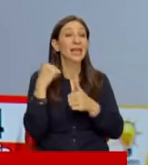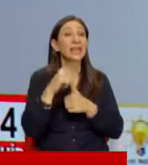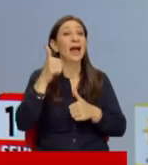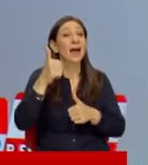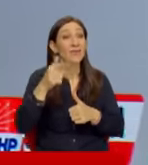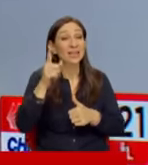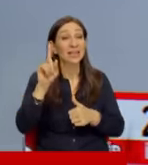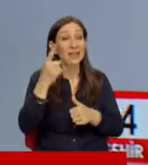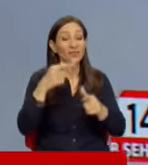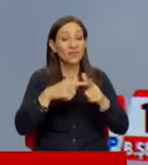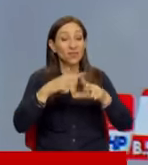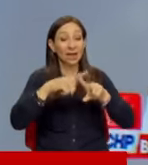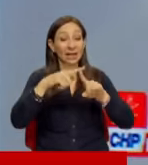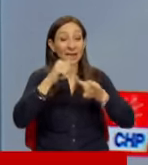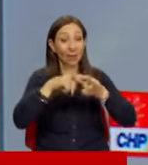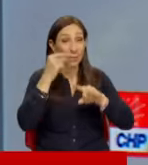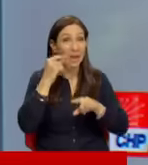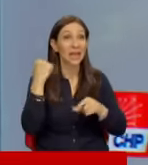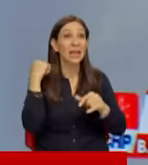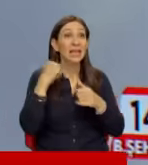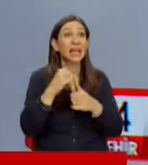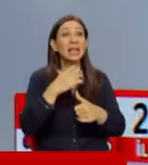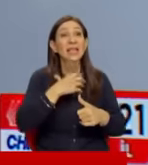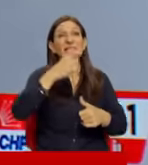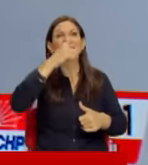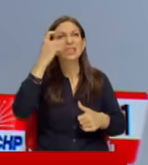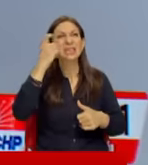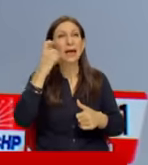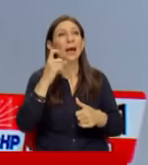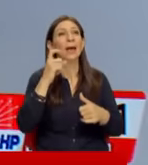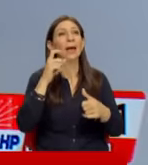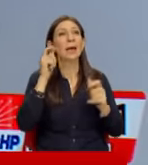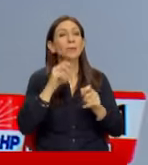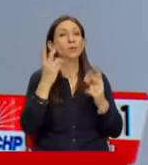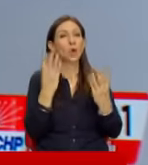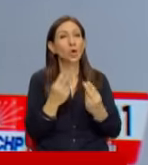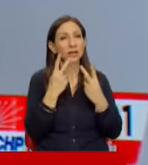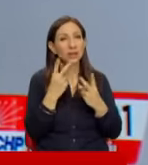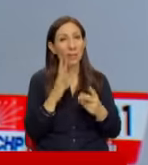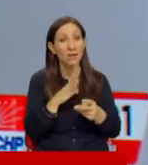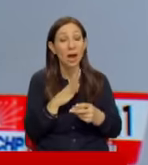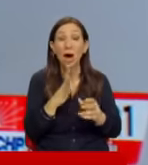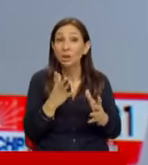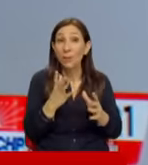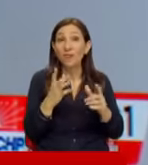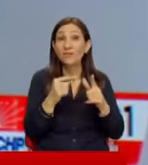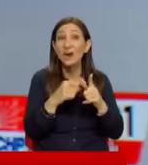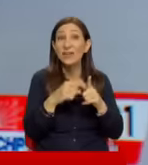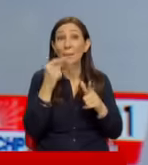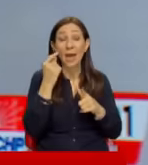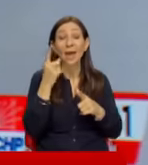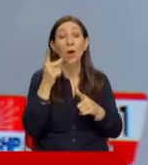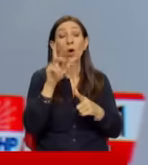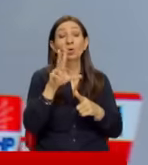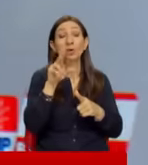Yeniden Refah'ın lideri Fatih Erbakan. Yine kendisinin sıcağı sıcağına yapmış olduğu açıklamalar var. Acaba Fatih Erbakan 31